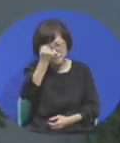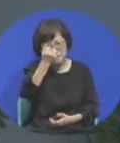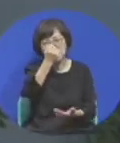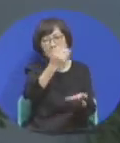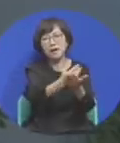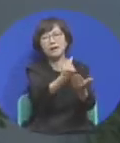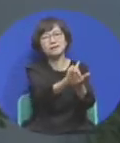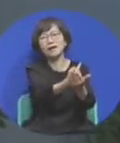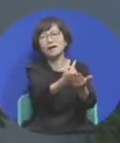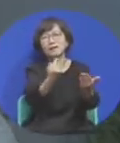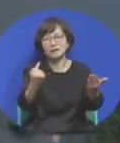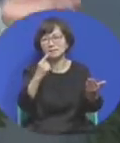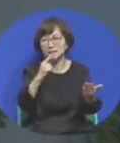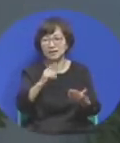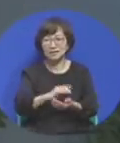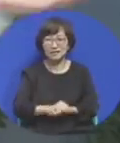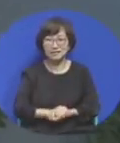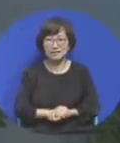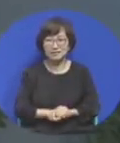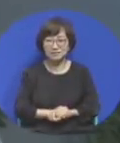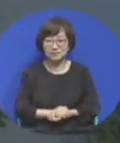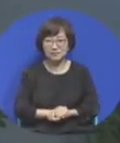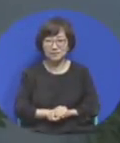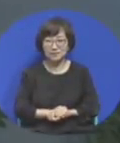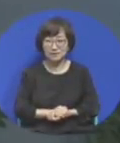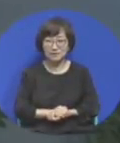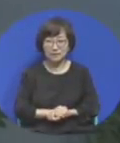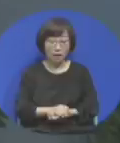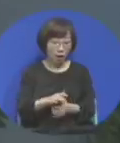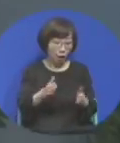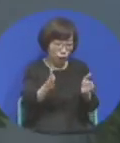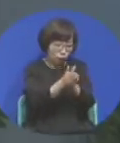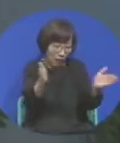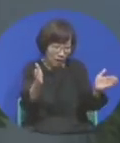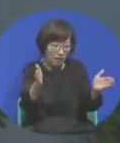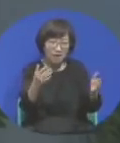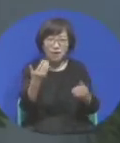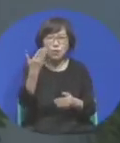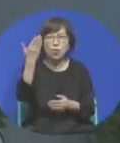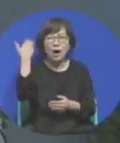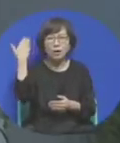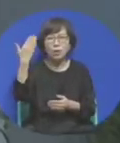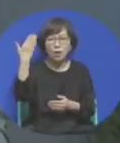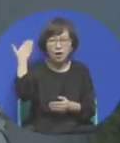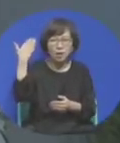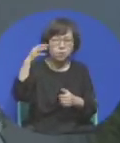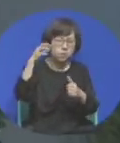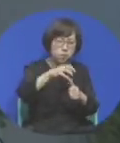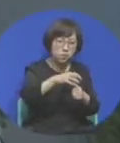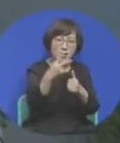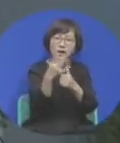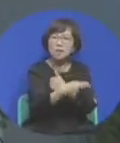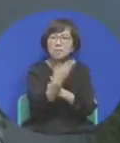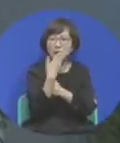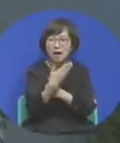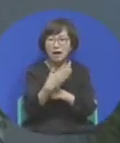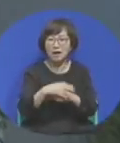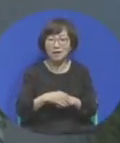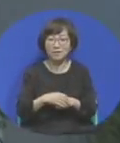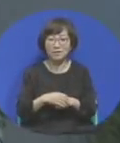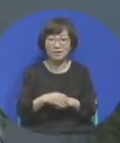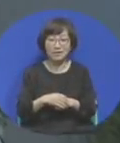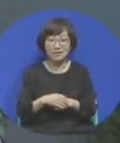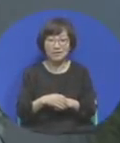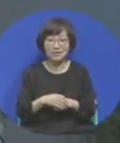your past. 그래서 떠나지 않고 나올 수가 없어요. If you don't leave, you can't depart from that. 오늘도 설교를 잘못